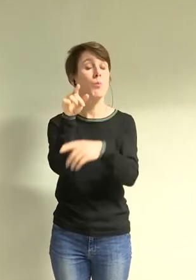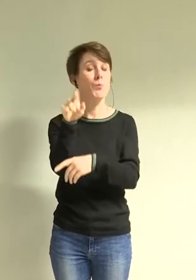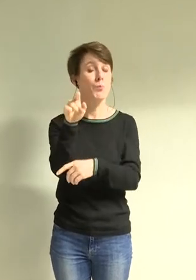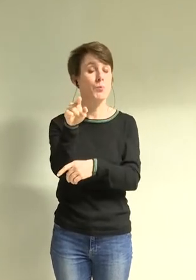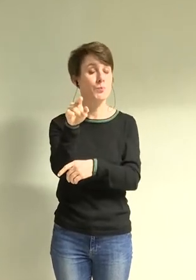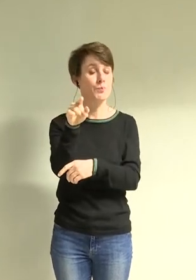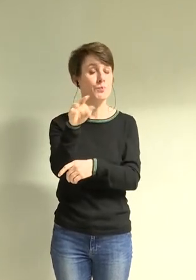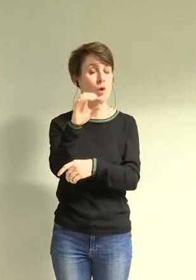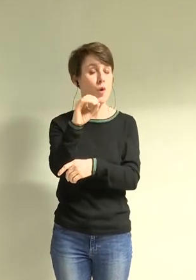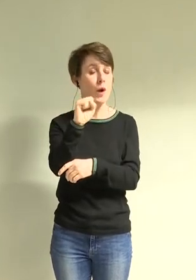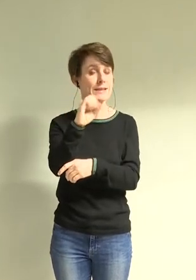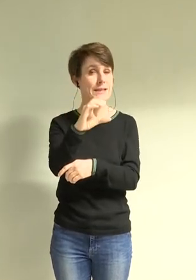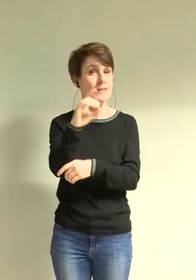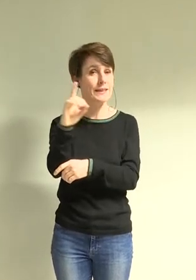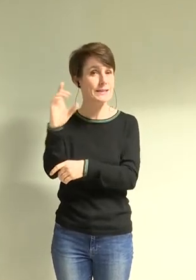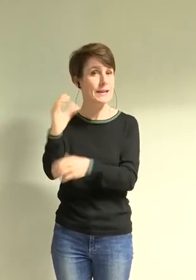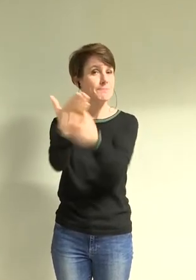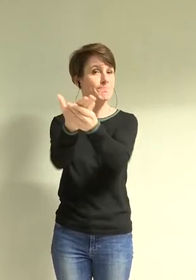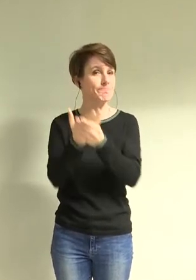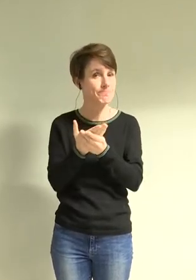os et des décès